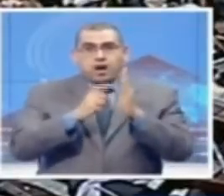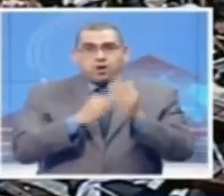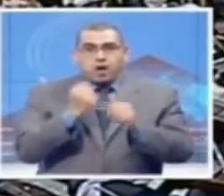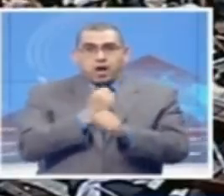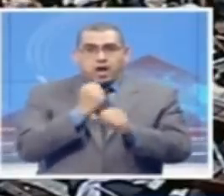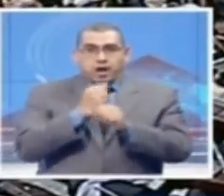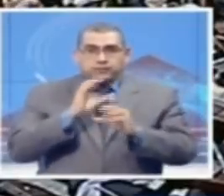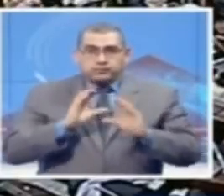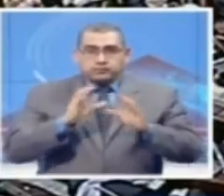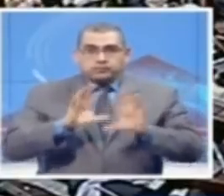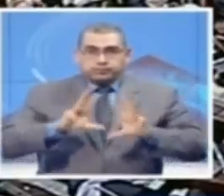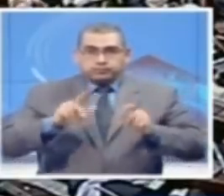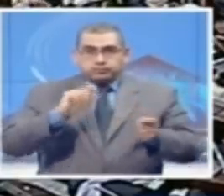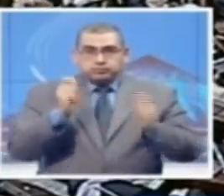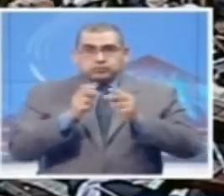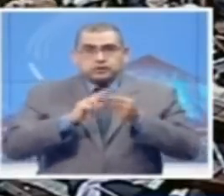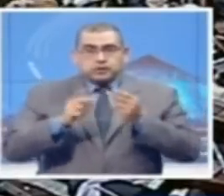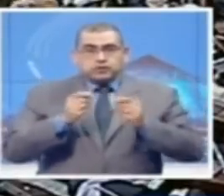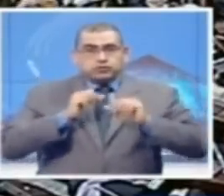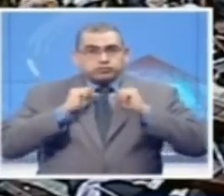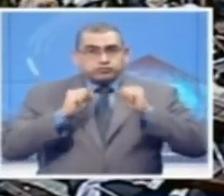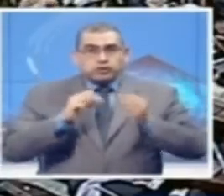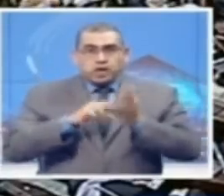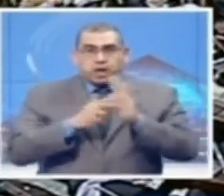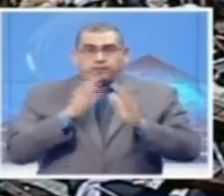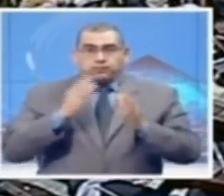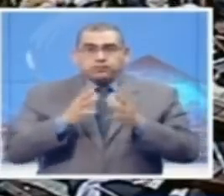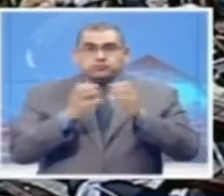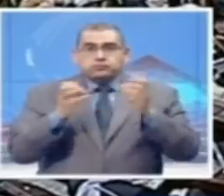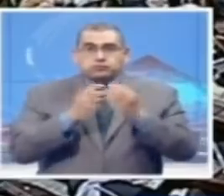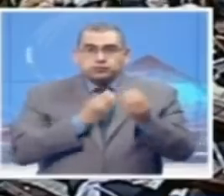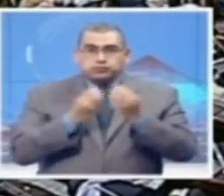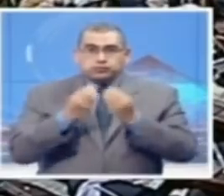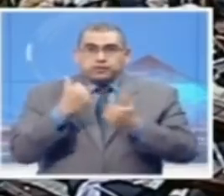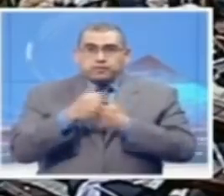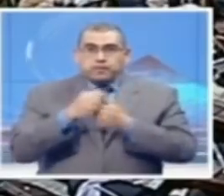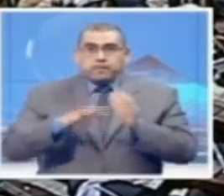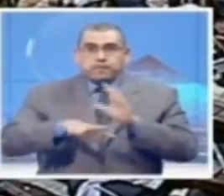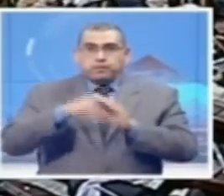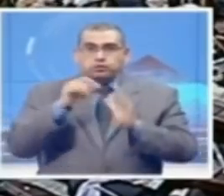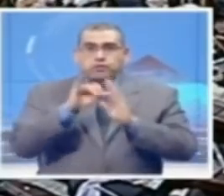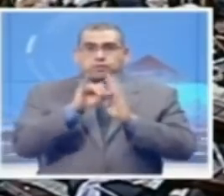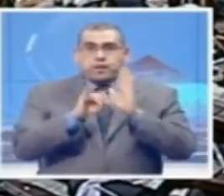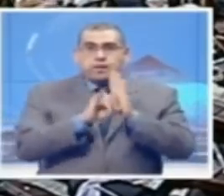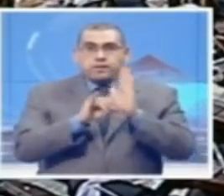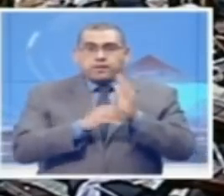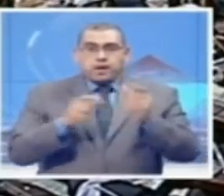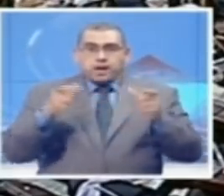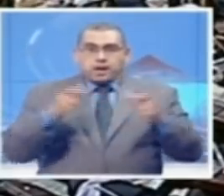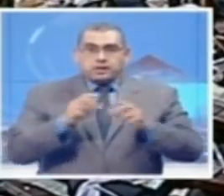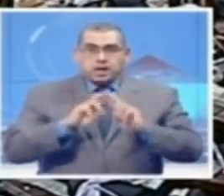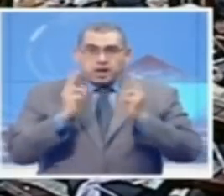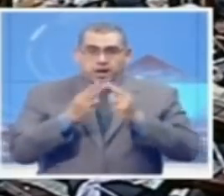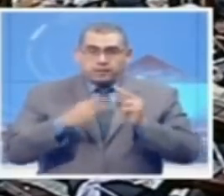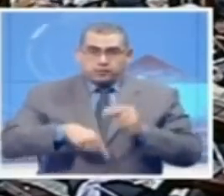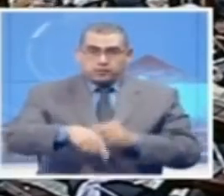إعادة الهيكلة والصلح والإفلاس، على أن تتم مناقشة باقي مواد مشروع القانون في الجلسة العامة